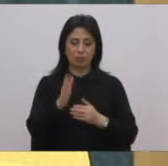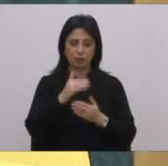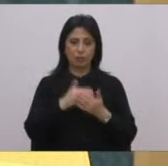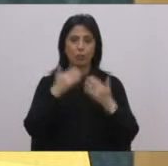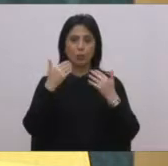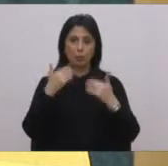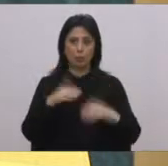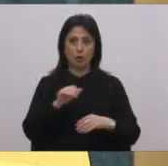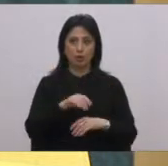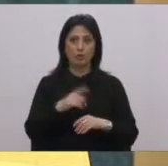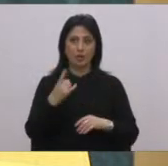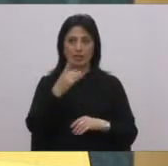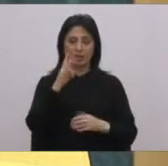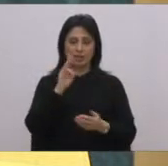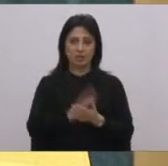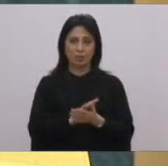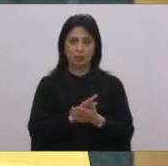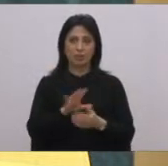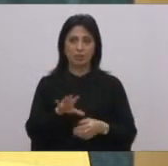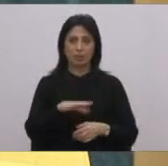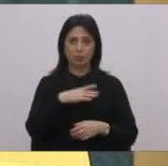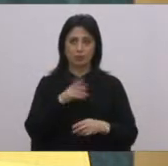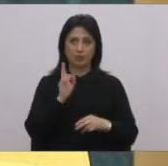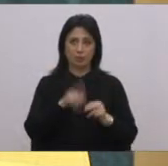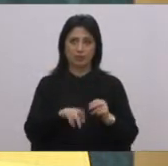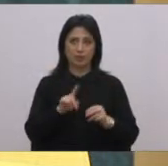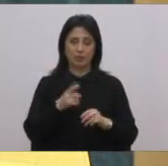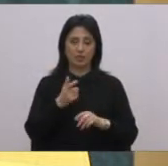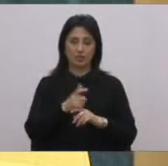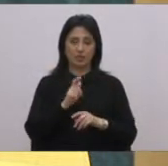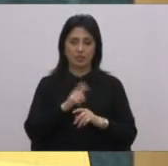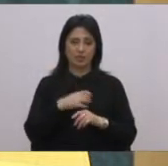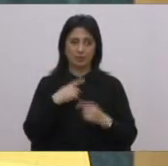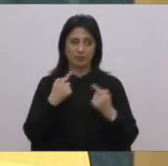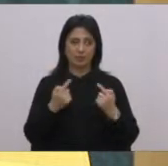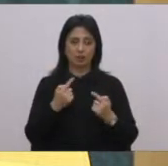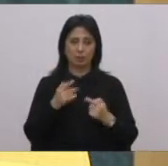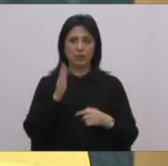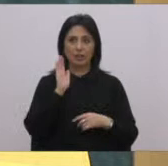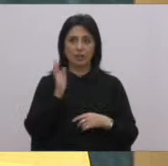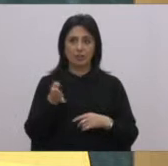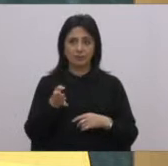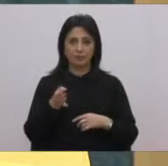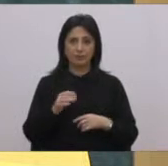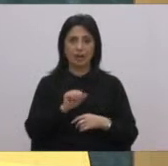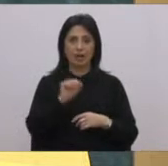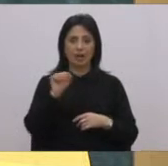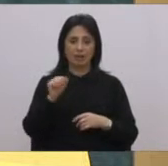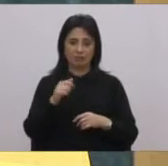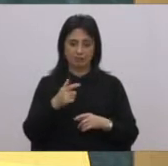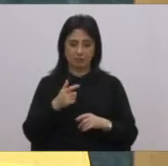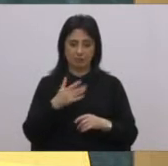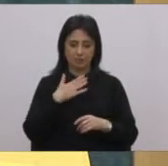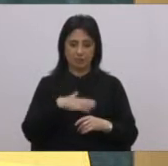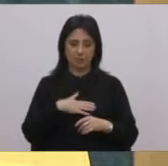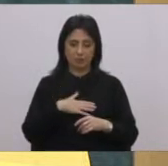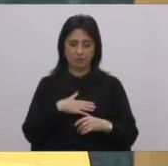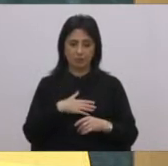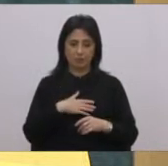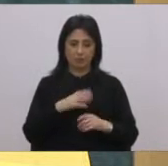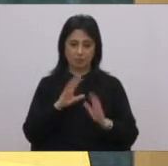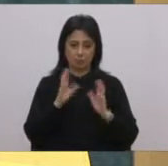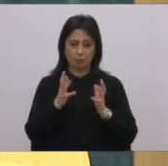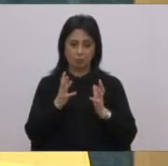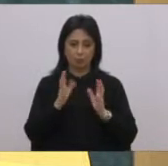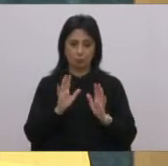უკვე ერთხელ და სამუდამოდ იყოს აღმოფხვრული, რა ძალიან მნიშვნელოვანი იქნება. საკმაოდ